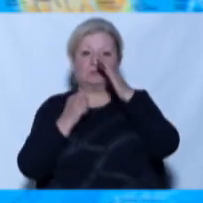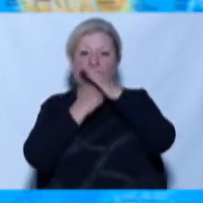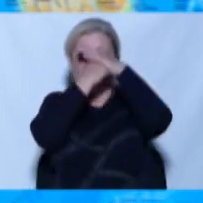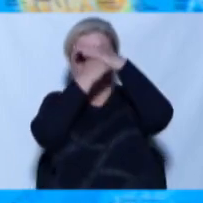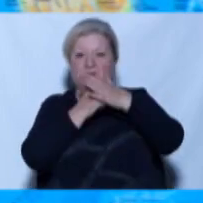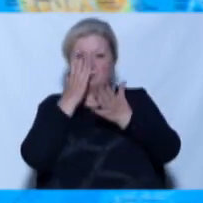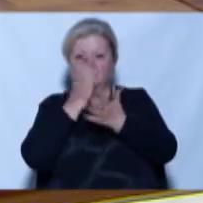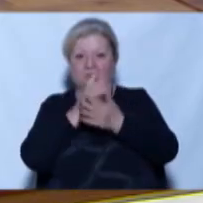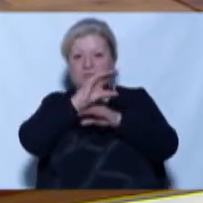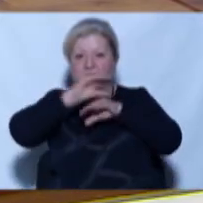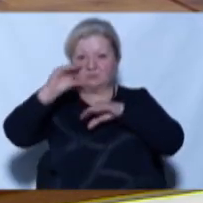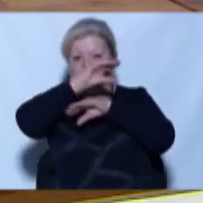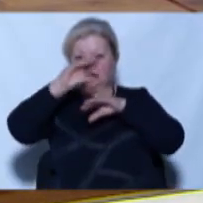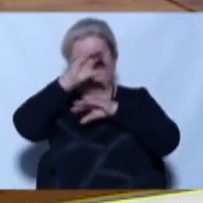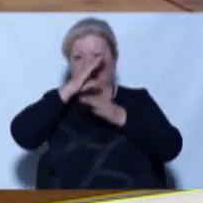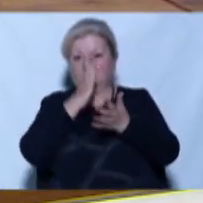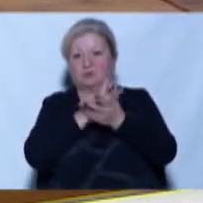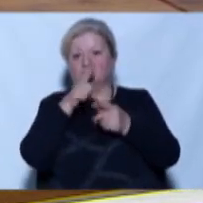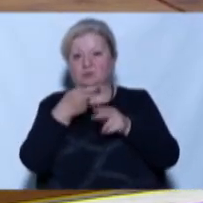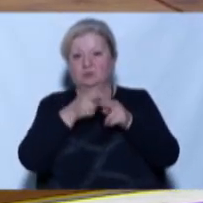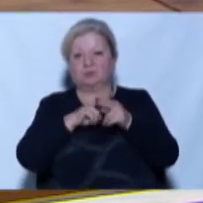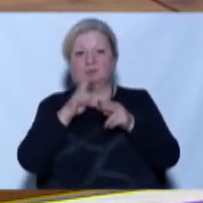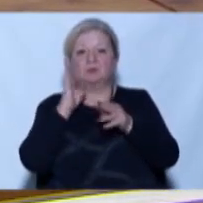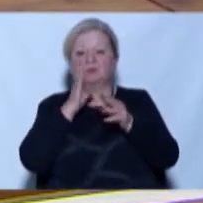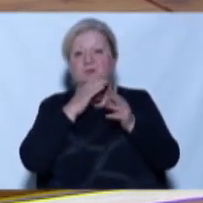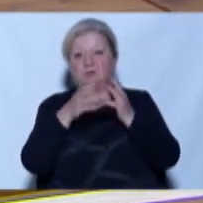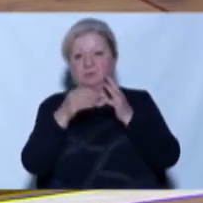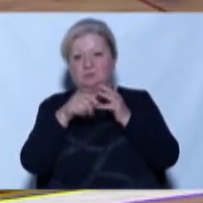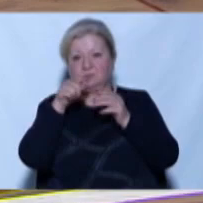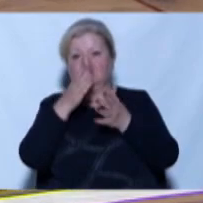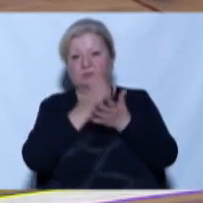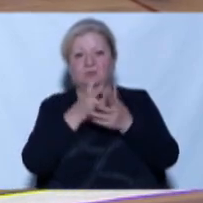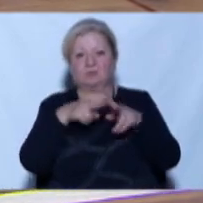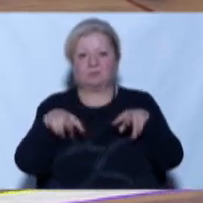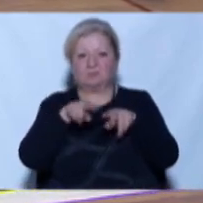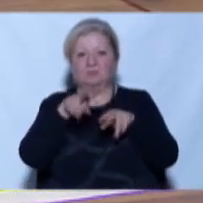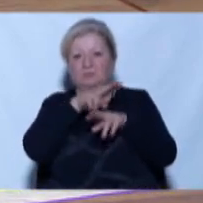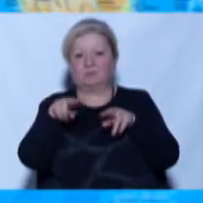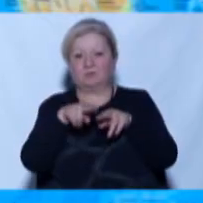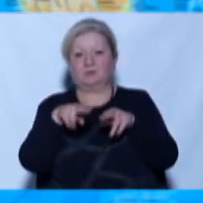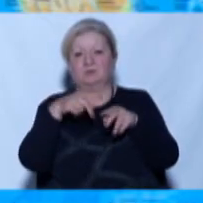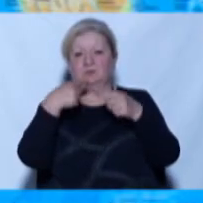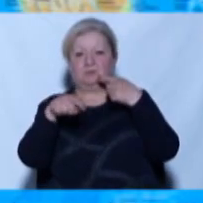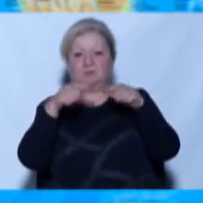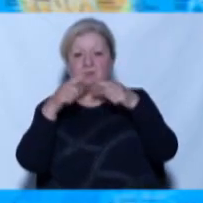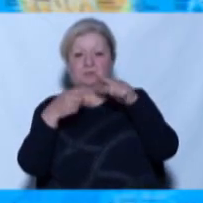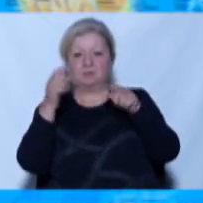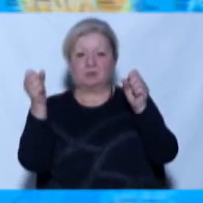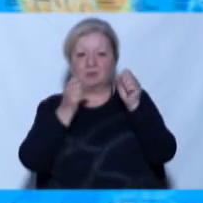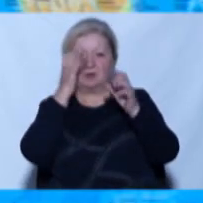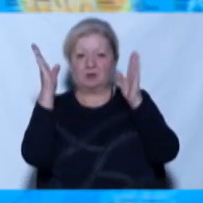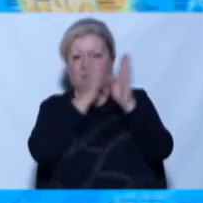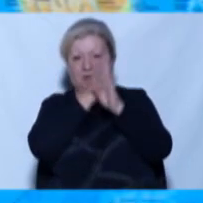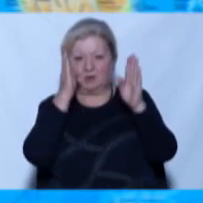ეს ის წნევის სარტყლებია, რომელიც დედამიწაზე ყველანაირ ატმოსფეროში ქარებს წარმოქმნის და